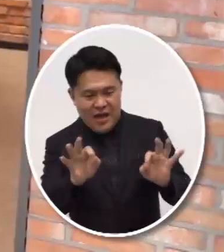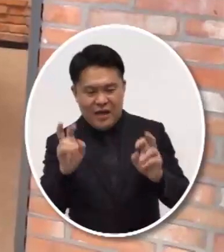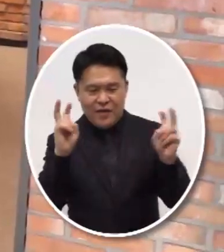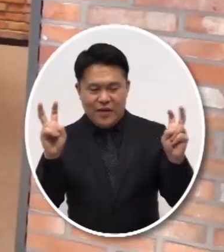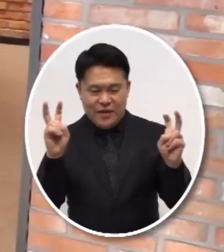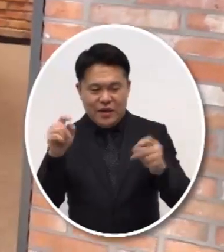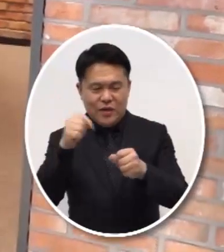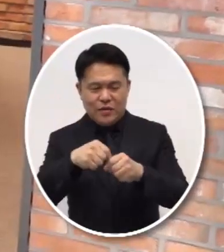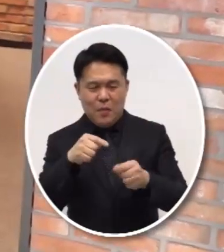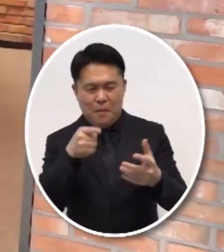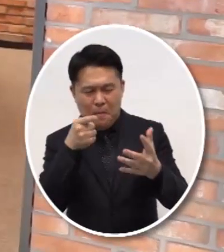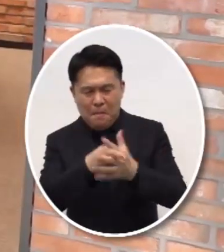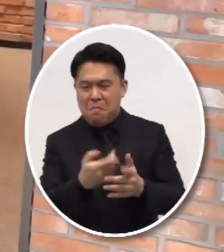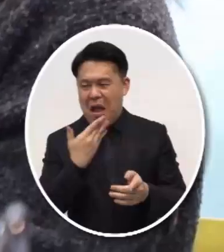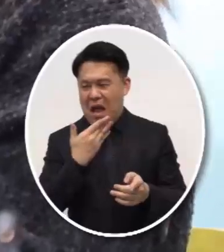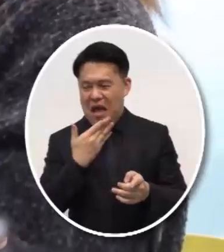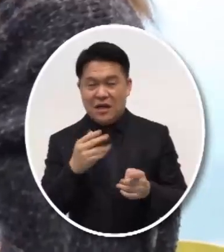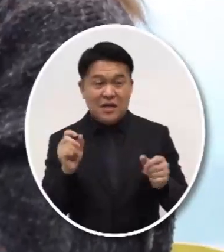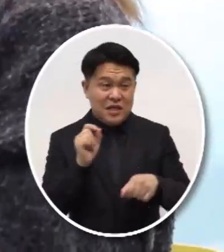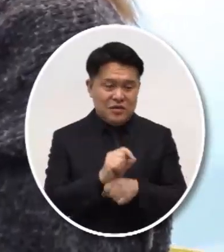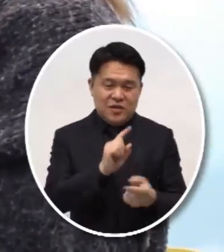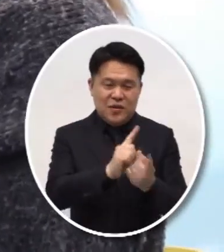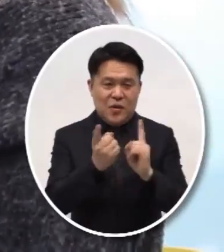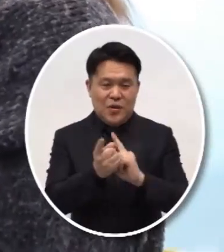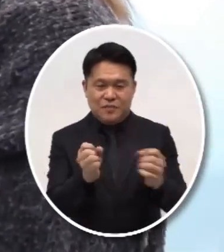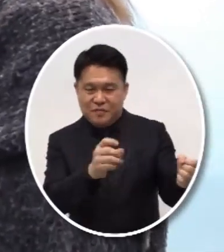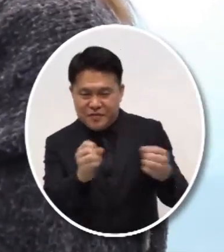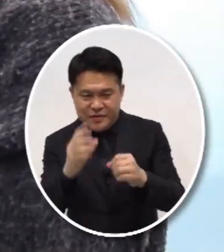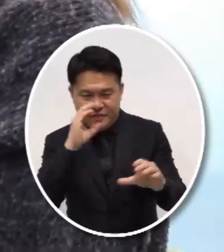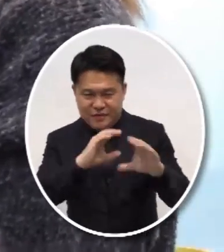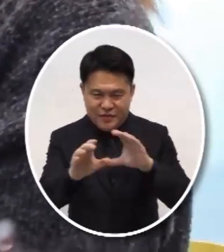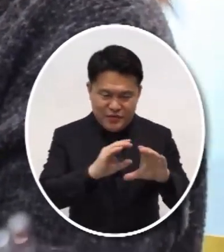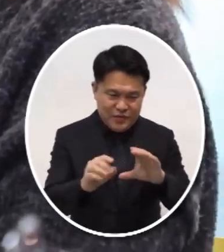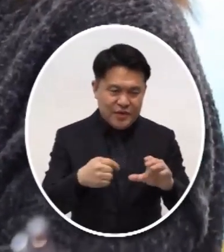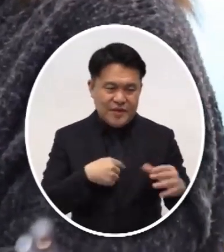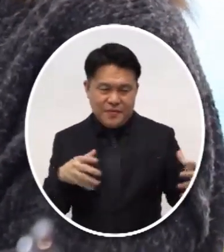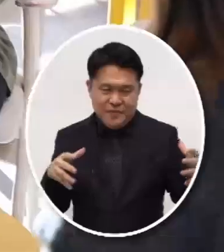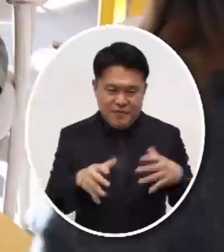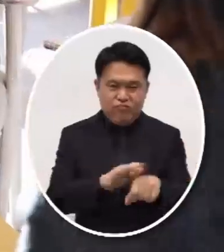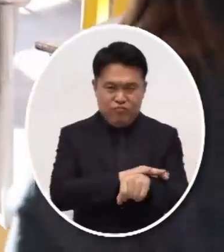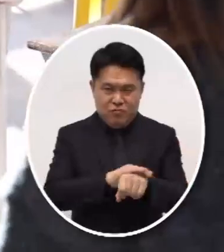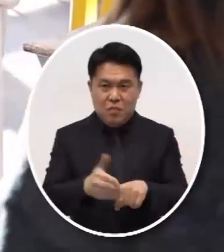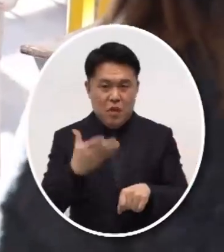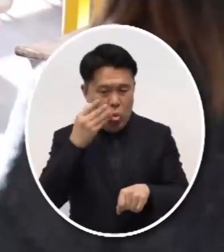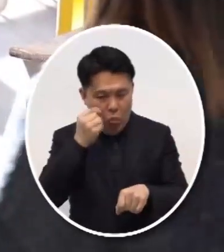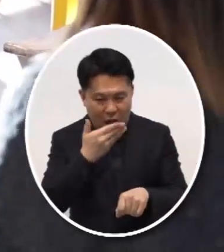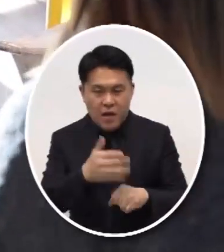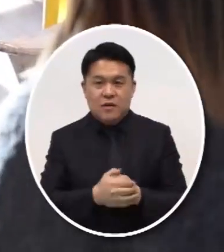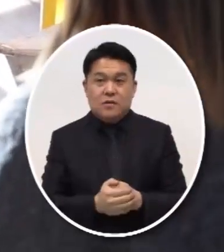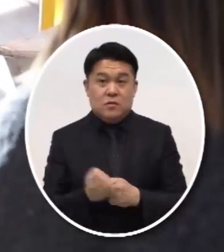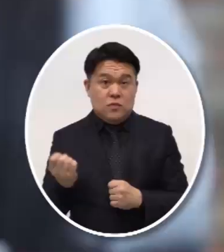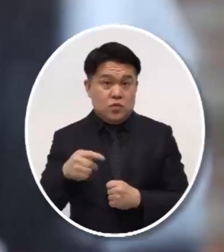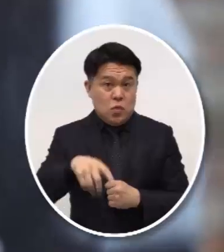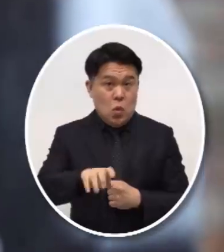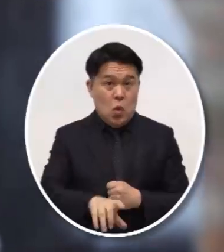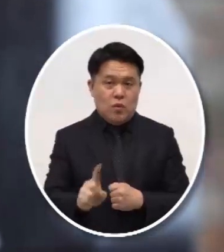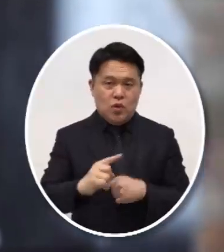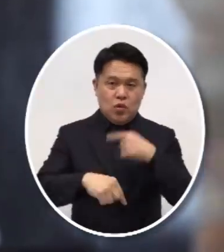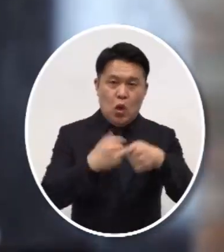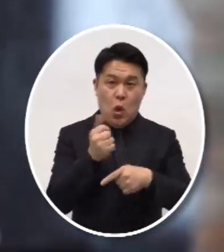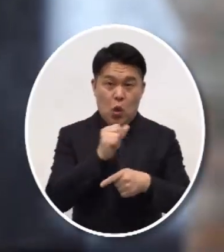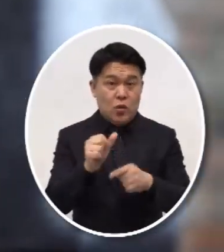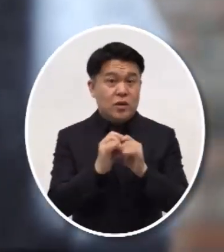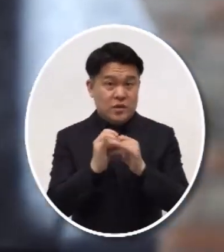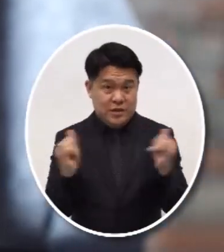있는 이곳에서 직원들은 소통하고 협업을 원활하게 진행합니다. 특히 이곳은 수어